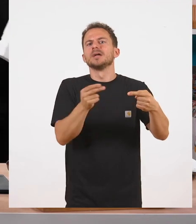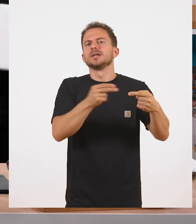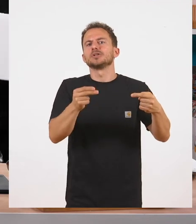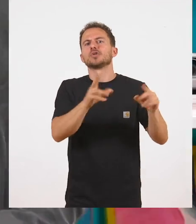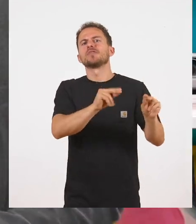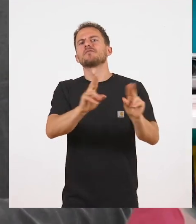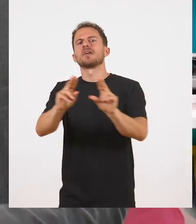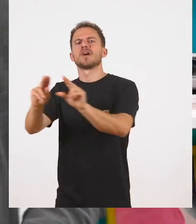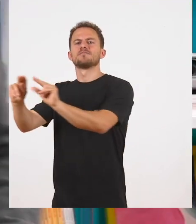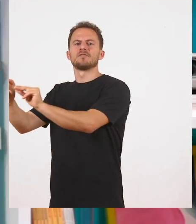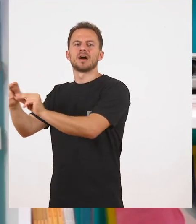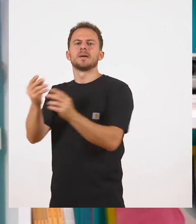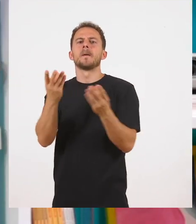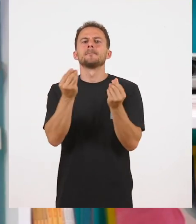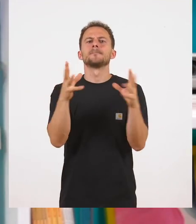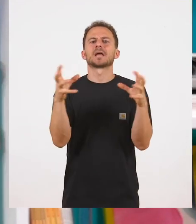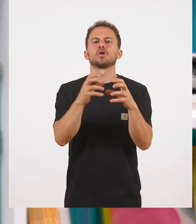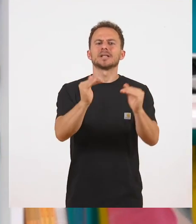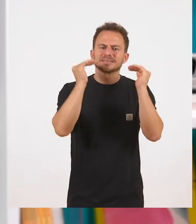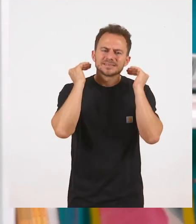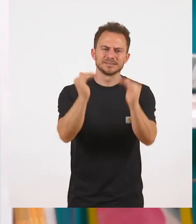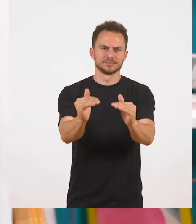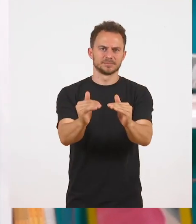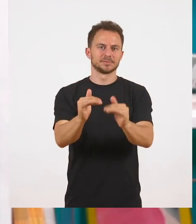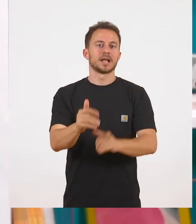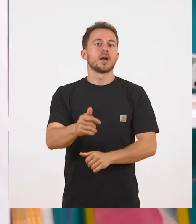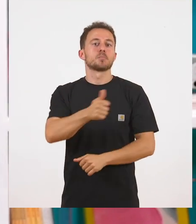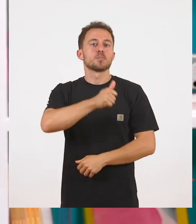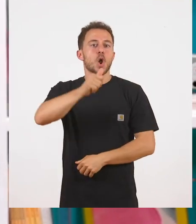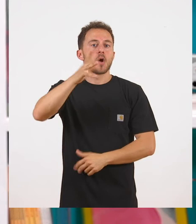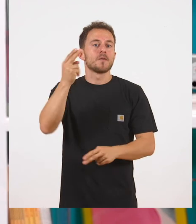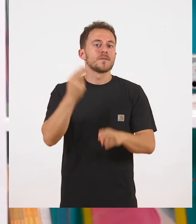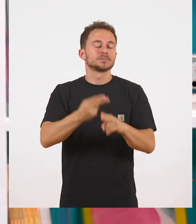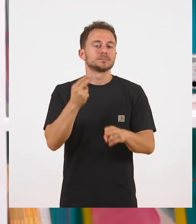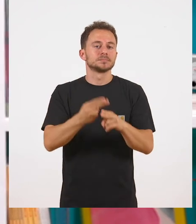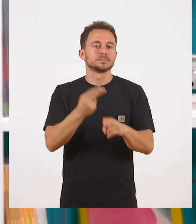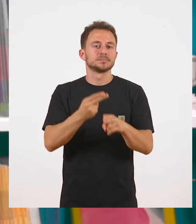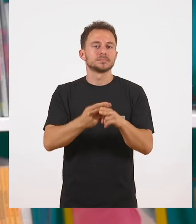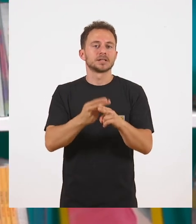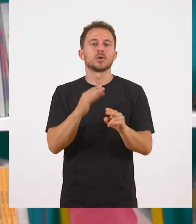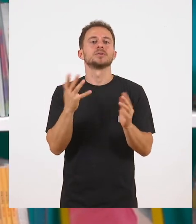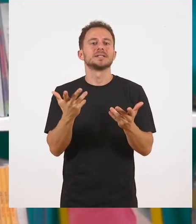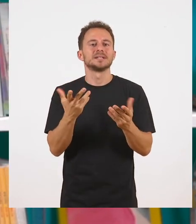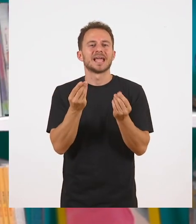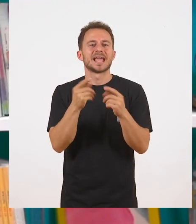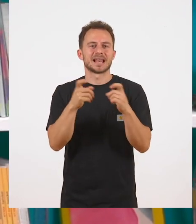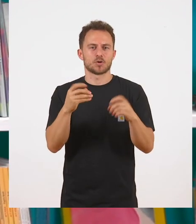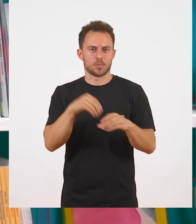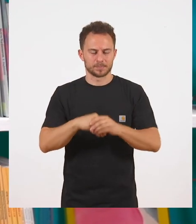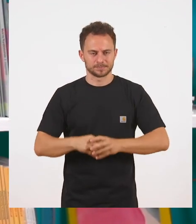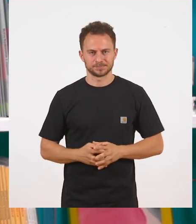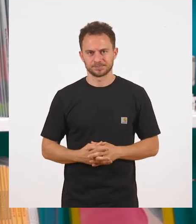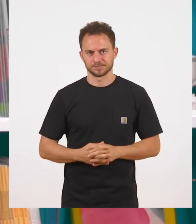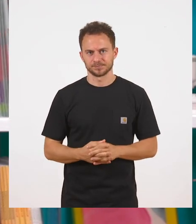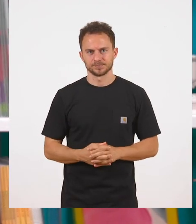σταθερή. Άρα εξαρτάται μόνο από το υλικό. Αυτό είναι που πρέπει να συγκρατήσουμε. Για κοιτάξτε